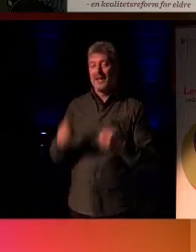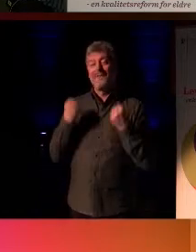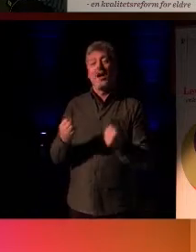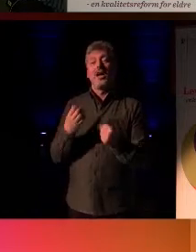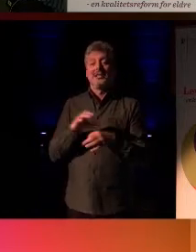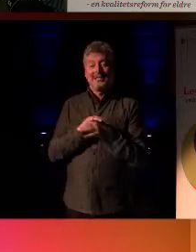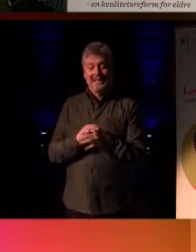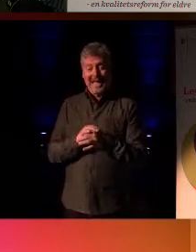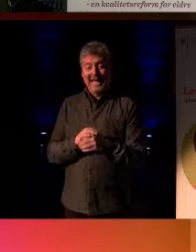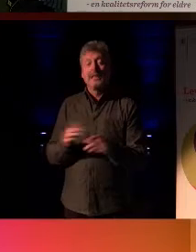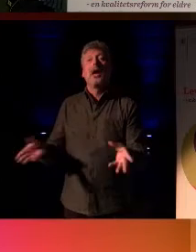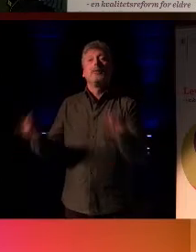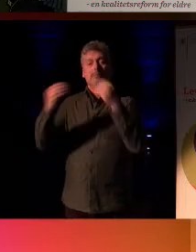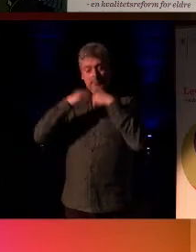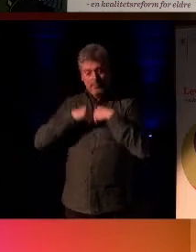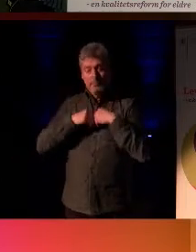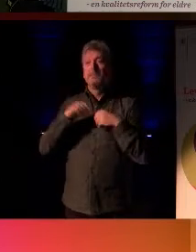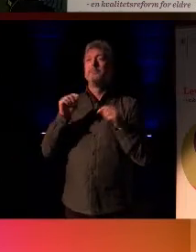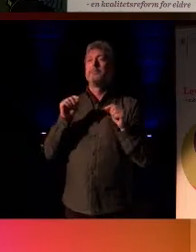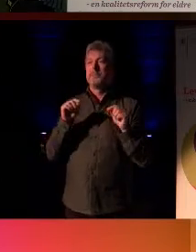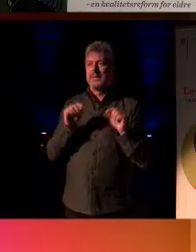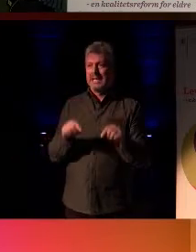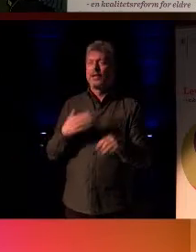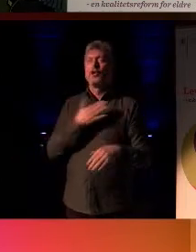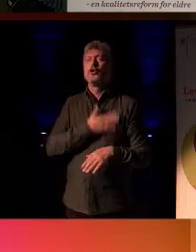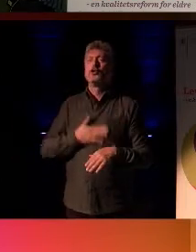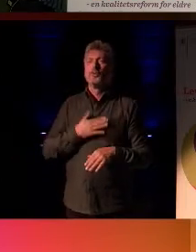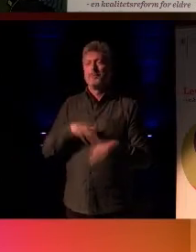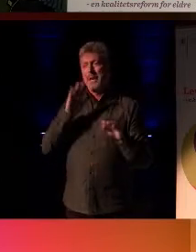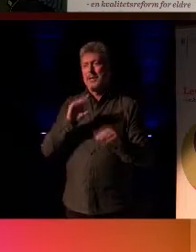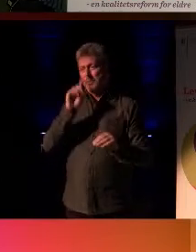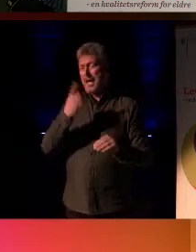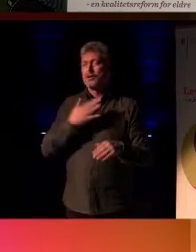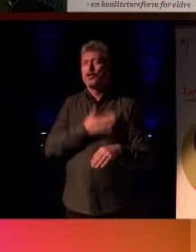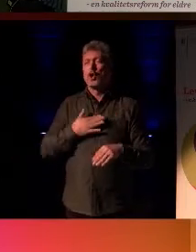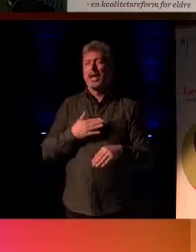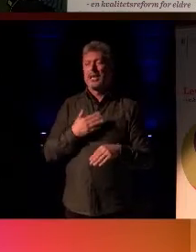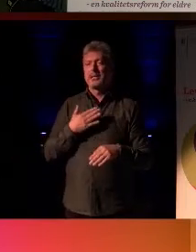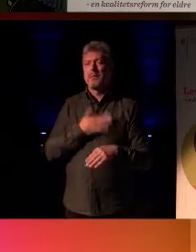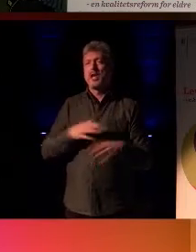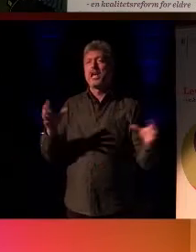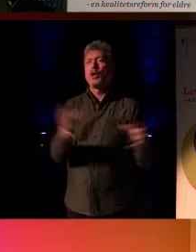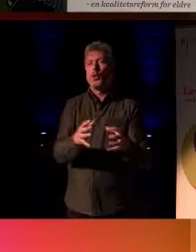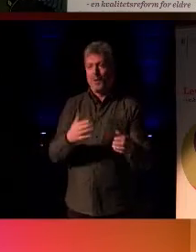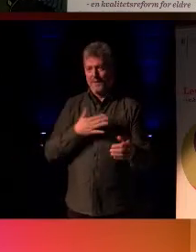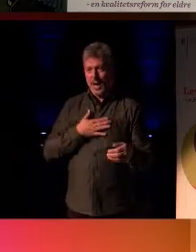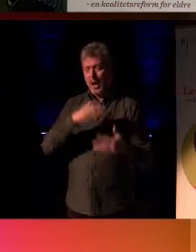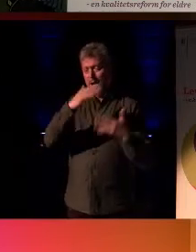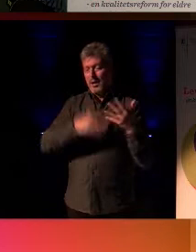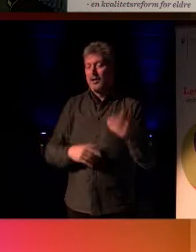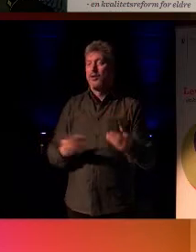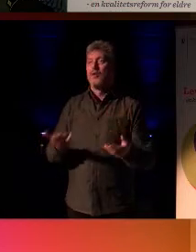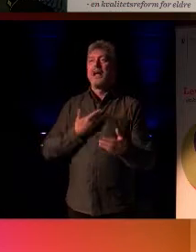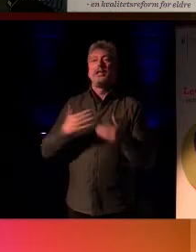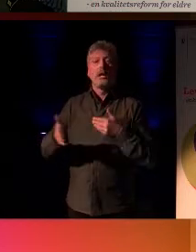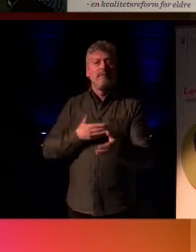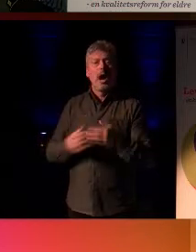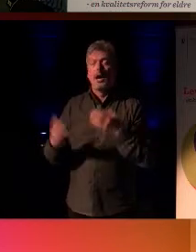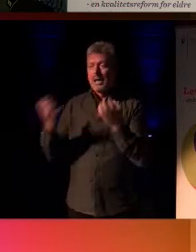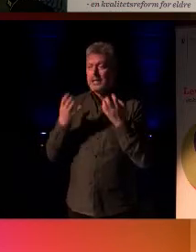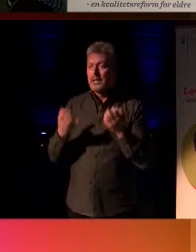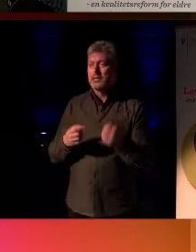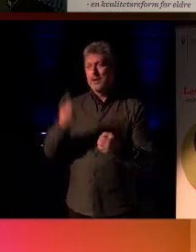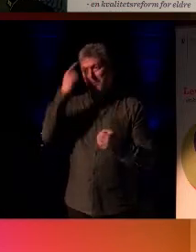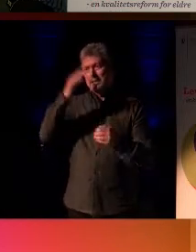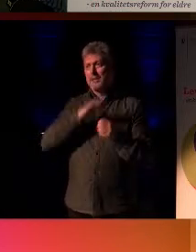Fastlegene har tatt inn over seg at dette er den sykeste pasientgruppa vi har på listene våre. Og det er veldig faglig interessant og meningsfylt